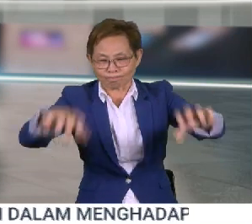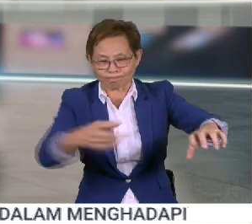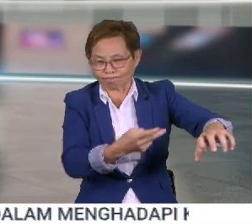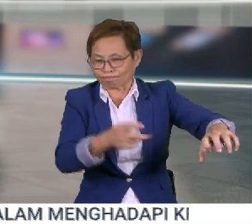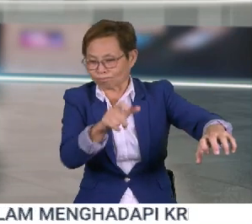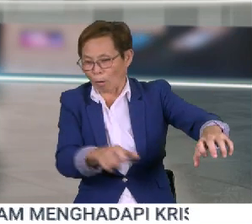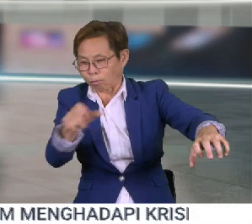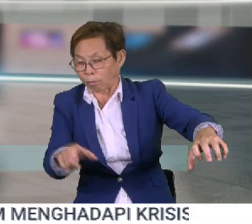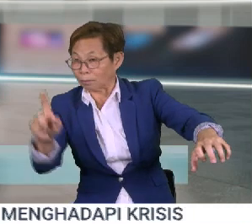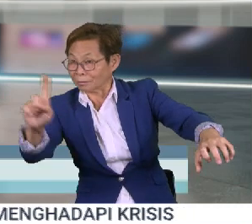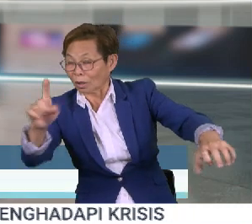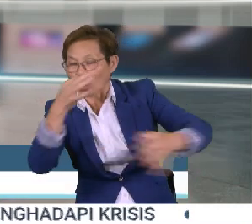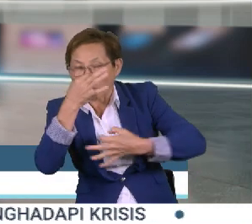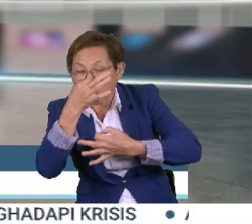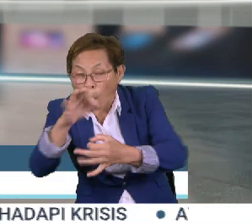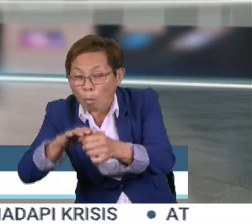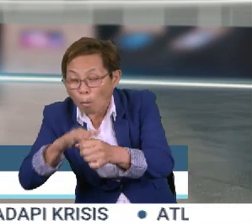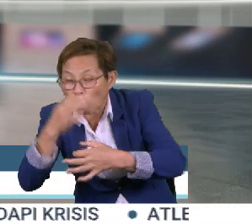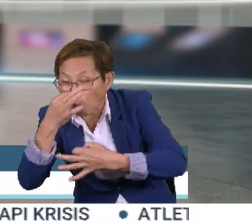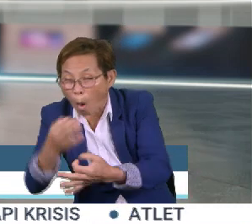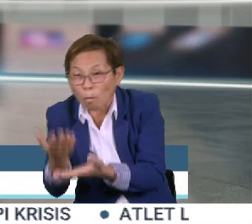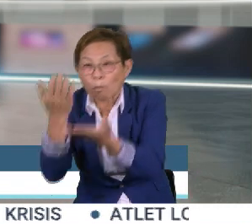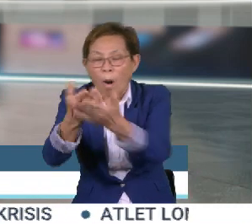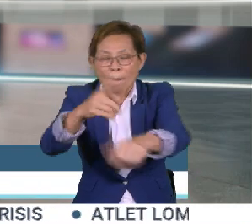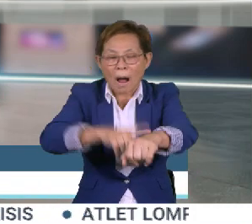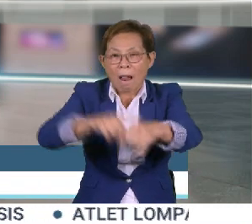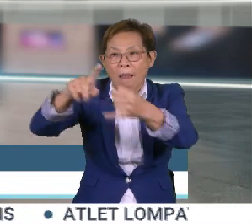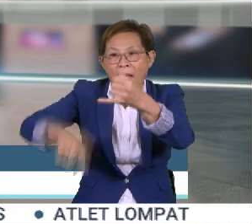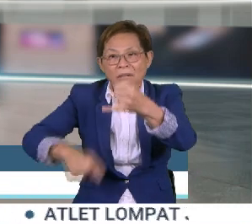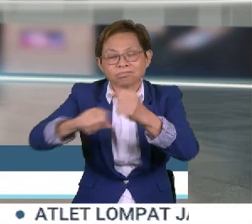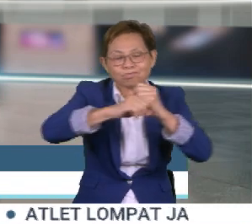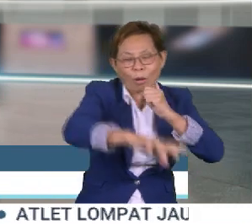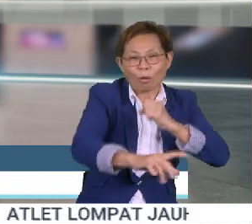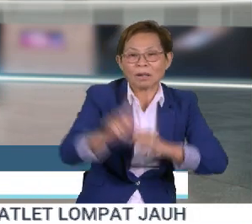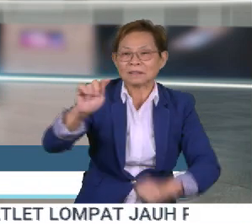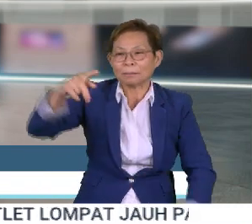diingatkan tidak termakan pucukkan dan tawaran saat akhir Champion